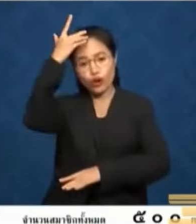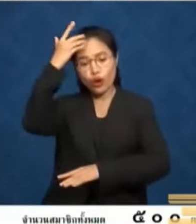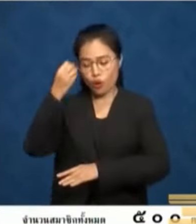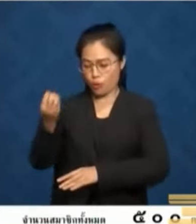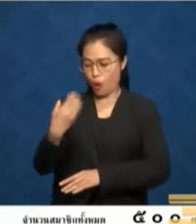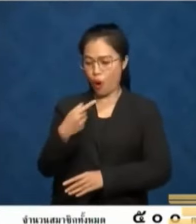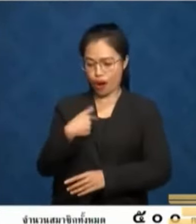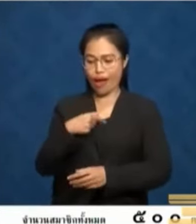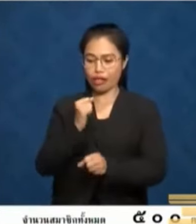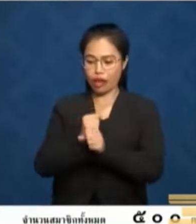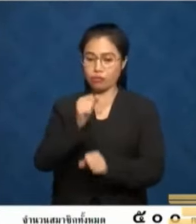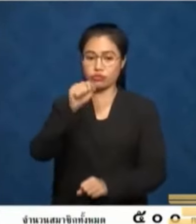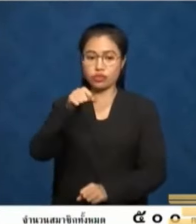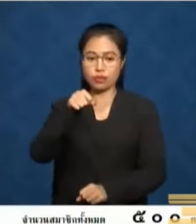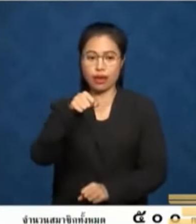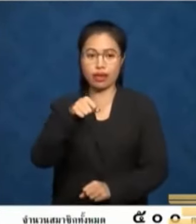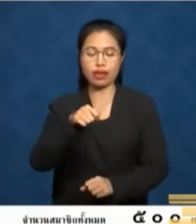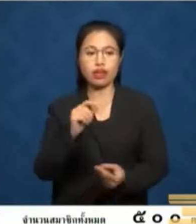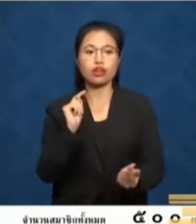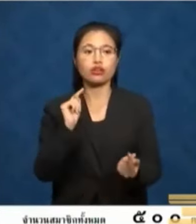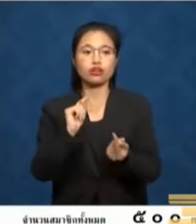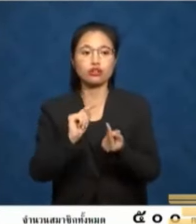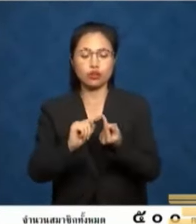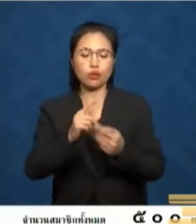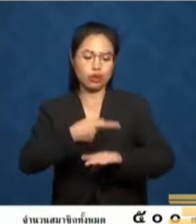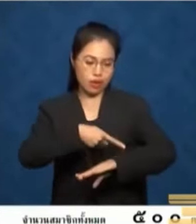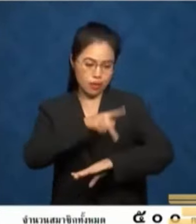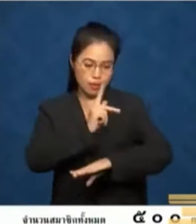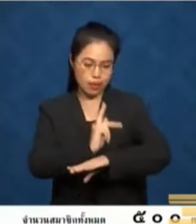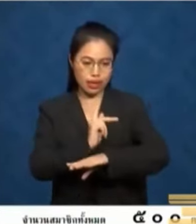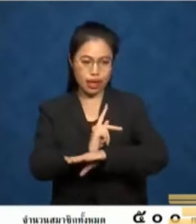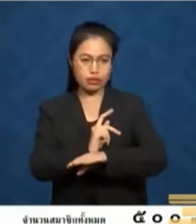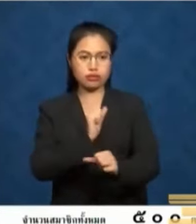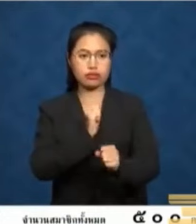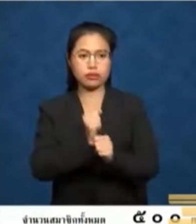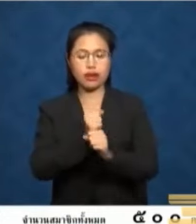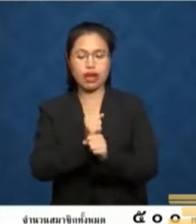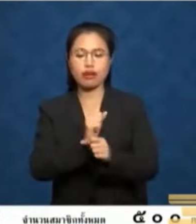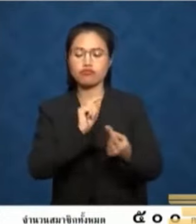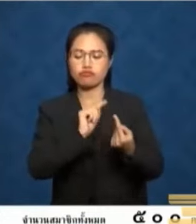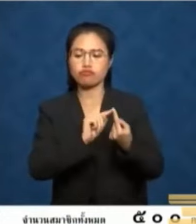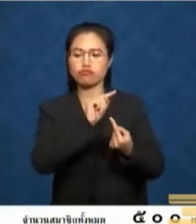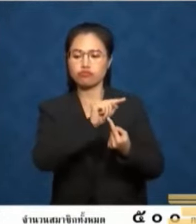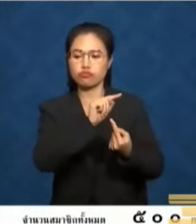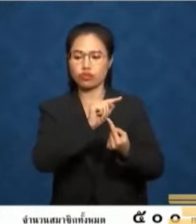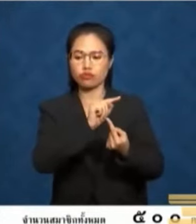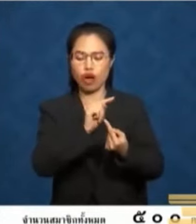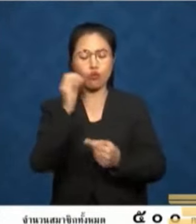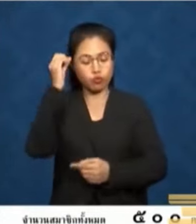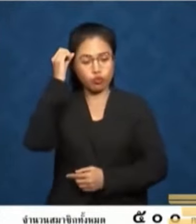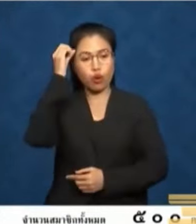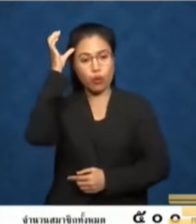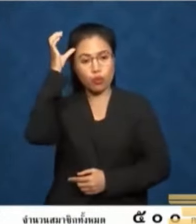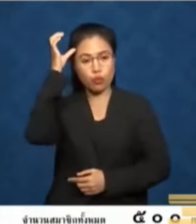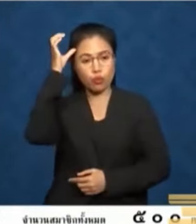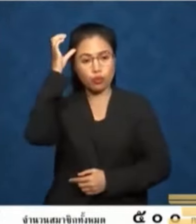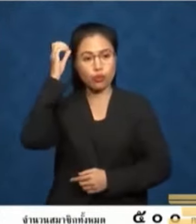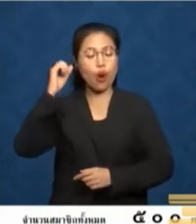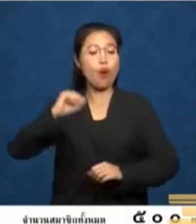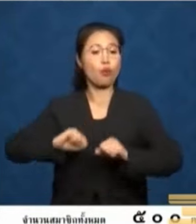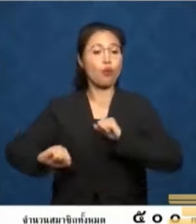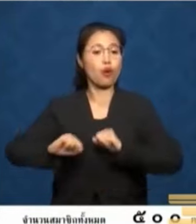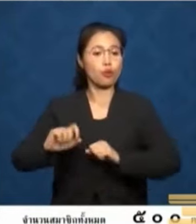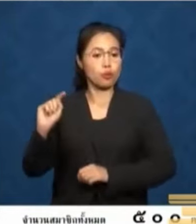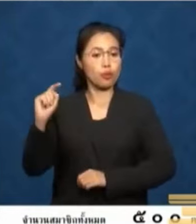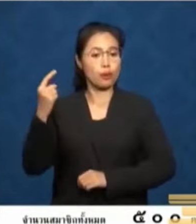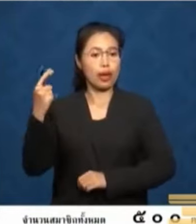เคารพครับท่านประธานนั่งอยู่บนบัลลังก์ท่านประธานเป็นคนรุ่นใหม่ท่านประธานมีภูมิรู้ผมไม่